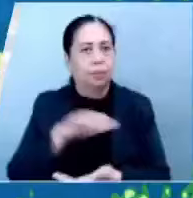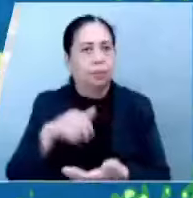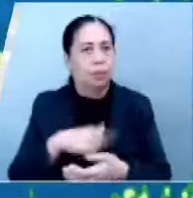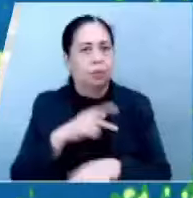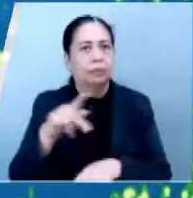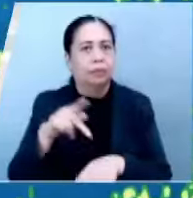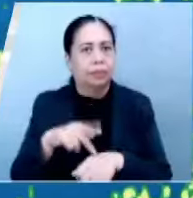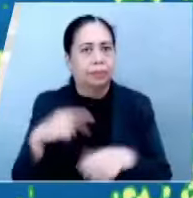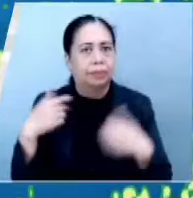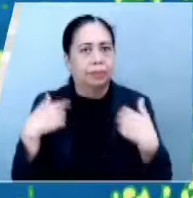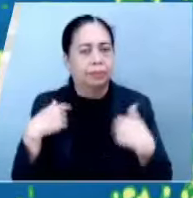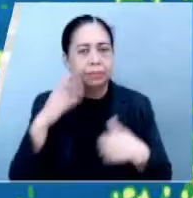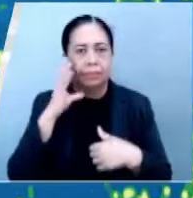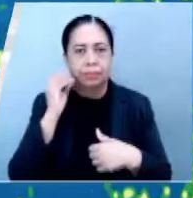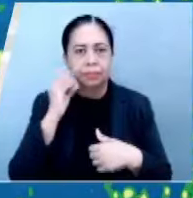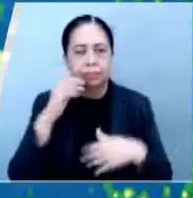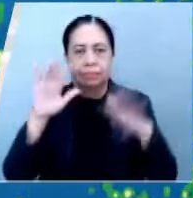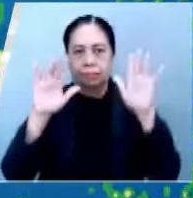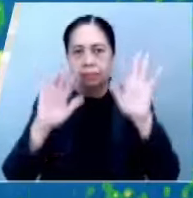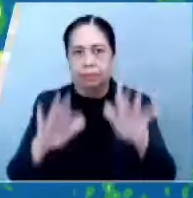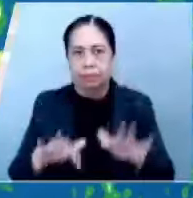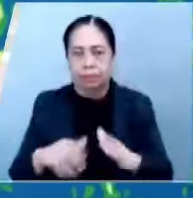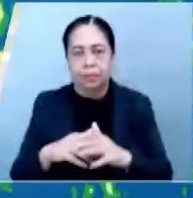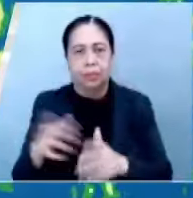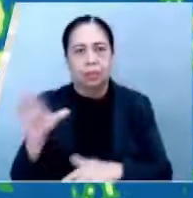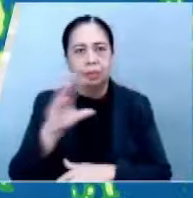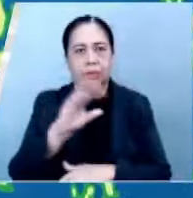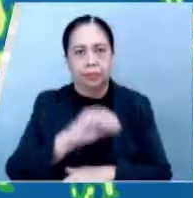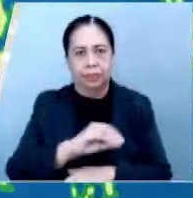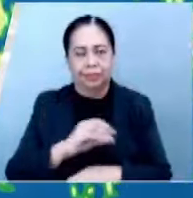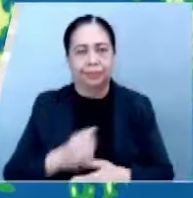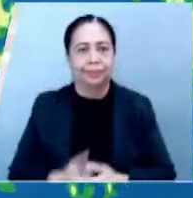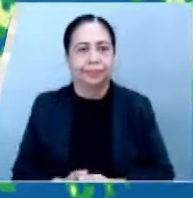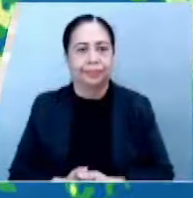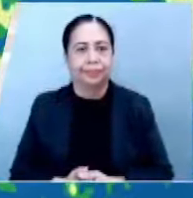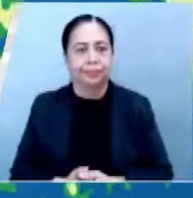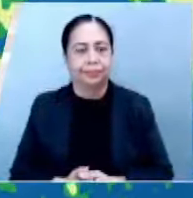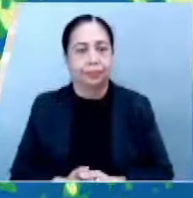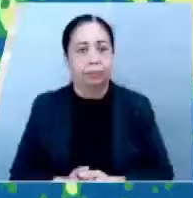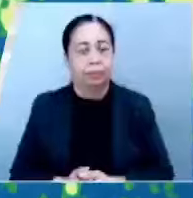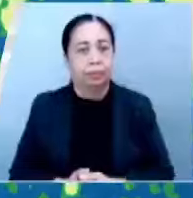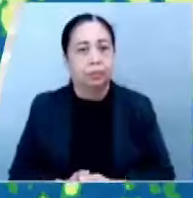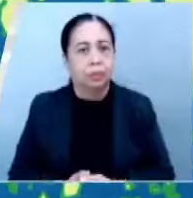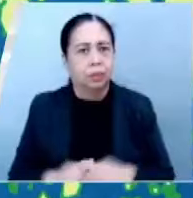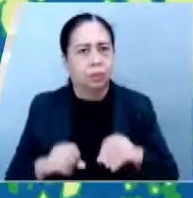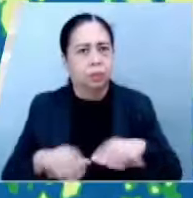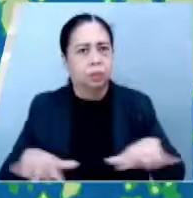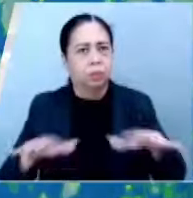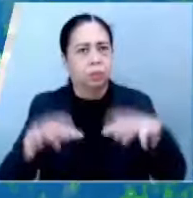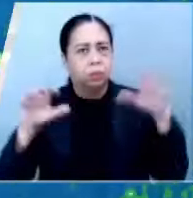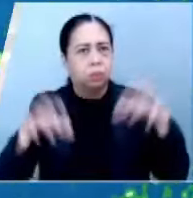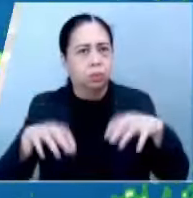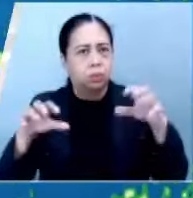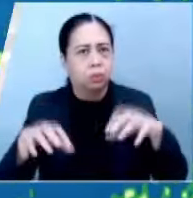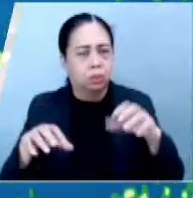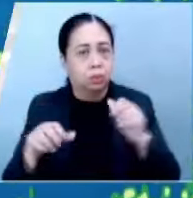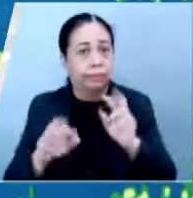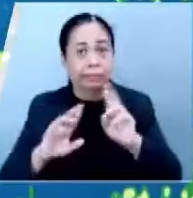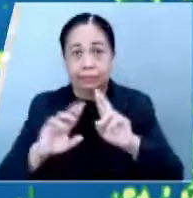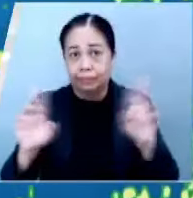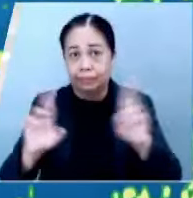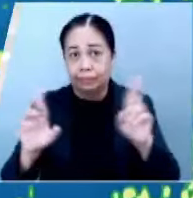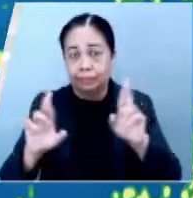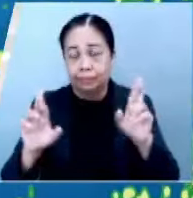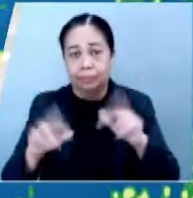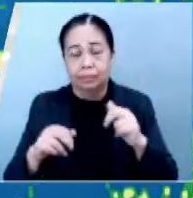ang makaranas ng mapag-ulan sa pagsapit ng hapon at gabi. At mas matitindi at malawakan ang ulan, kaya maging alerto po sa banta ng